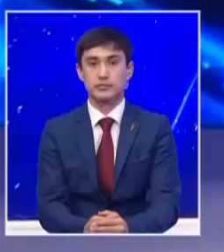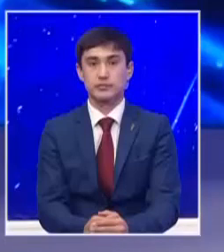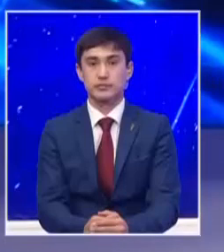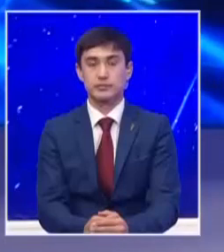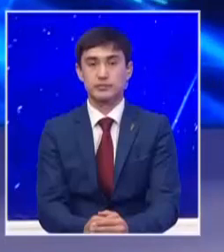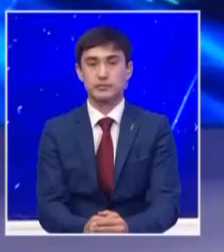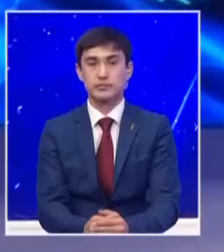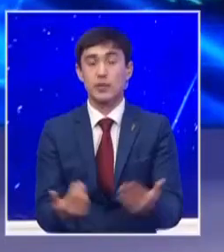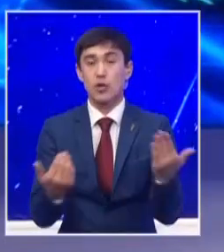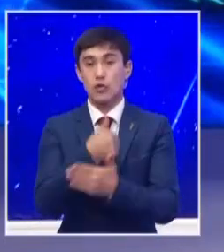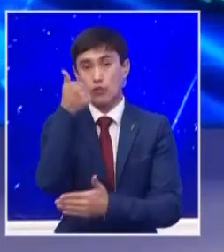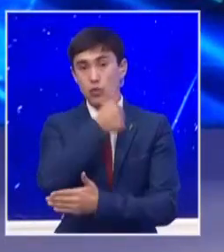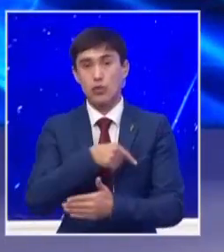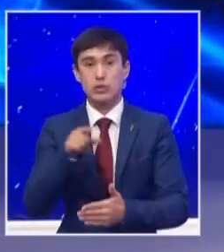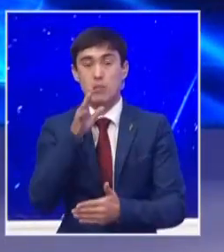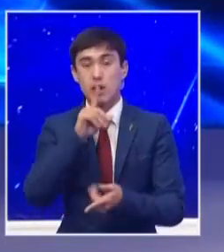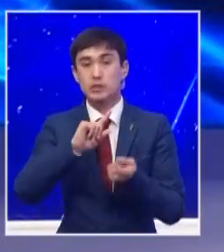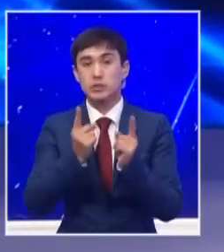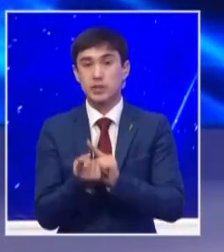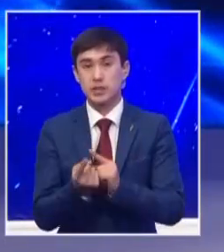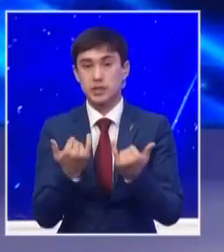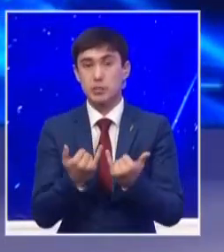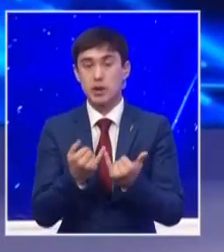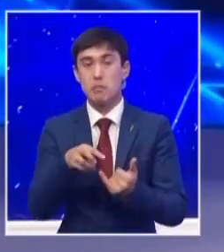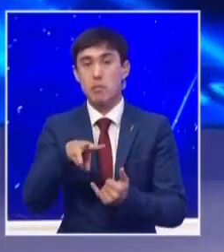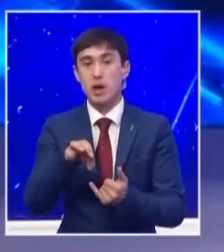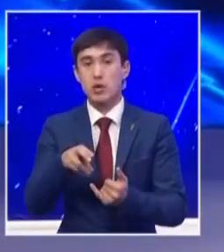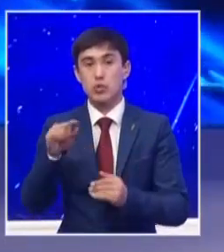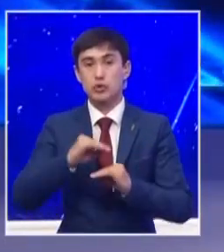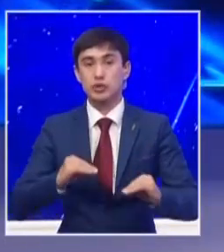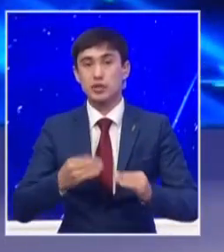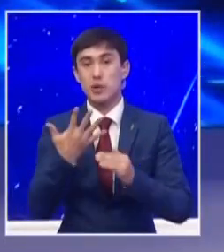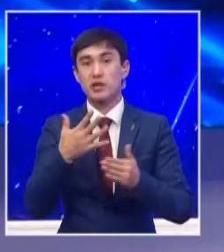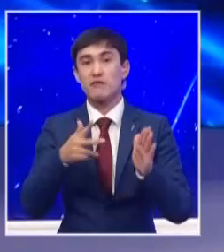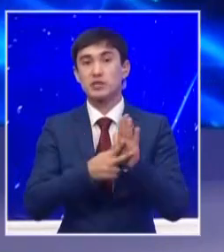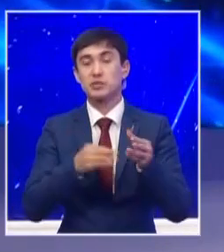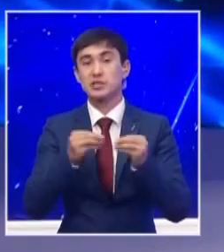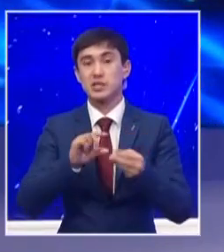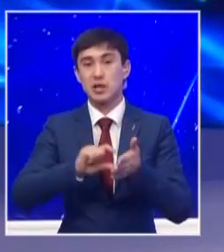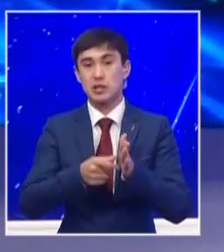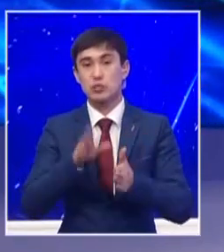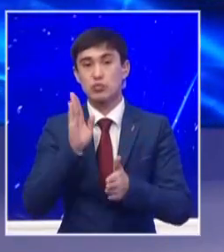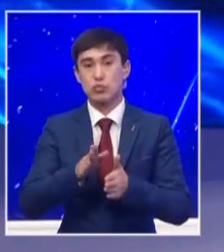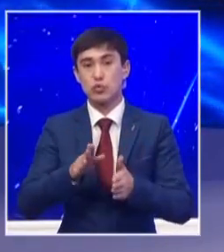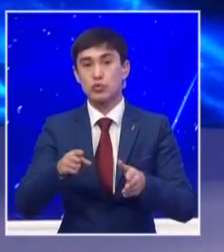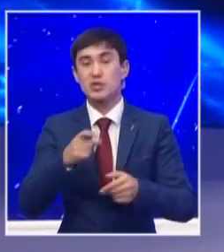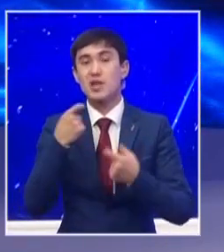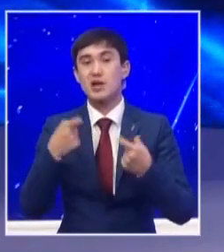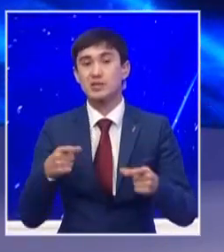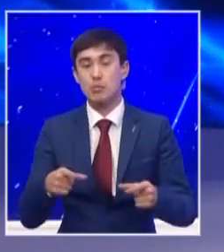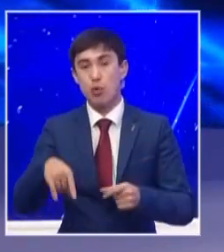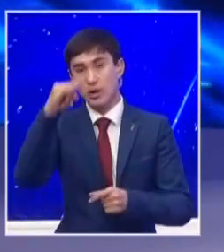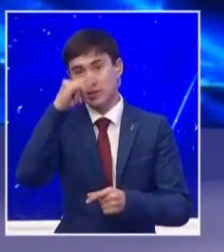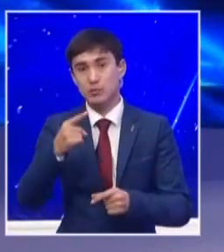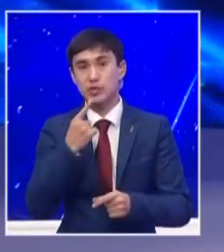путей Новый год пора изменения теперь в мае ученики пятых восьмых и десятых классов будут сдавать экзамен по